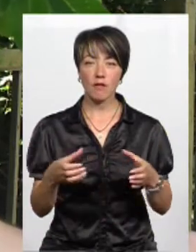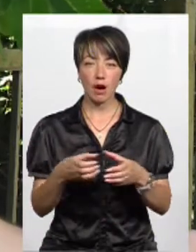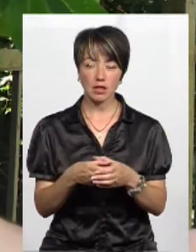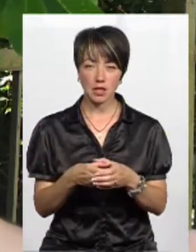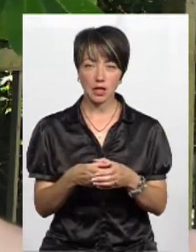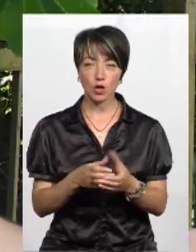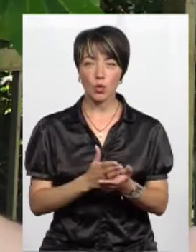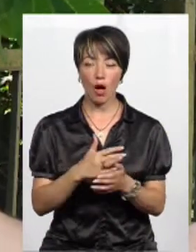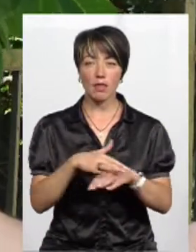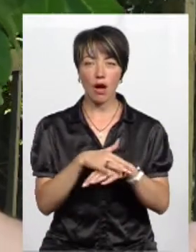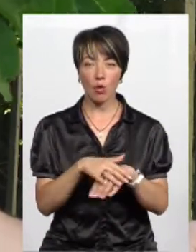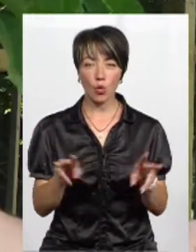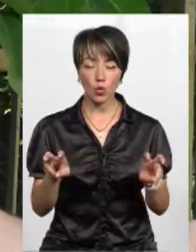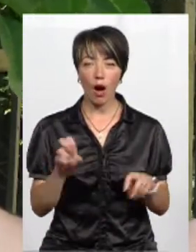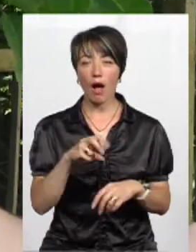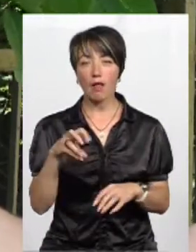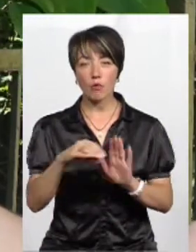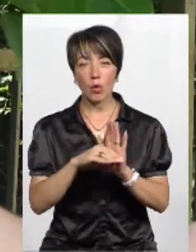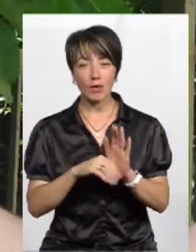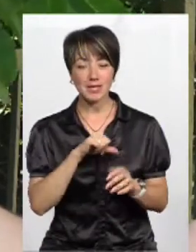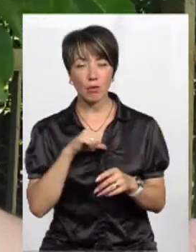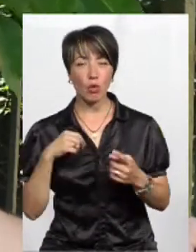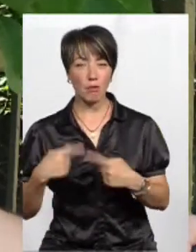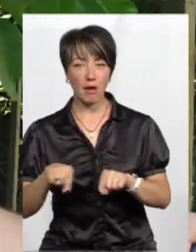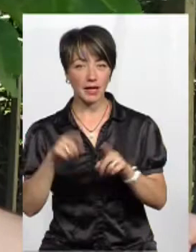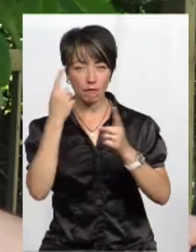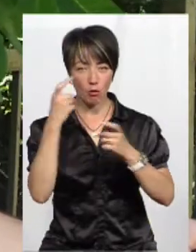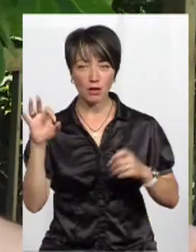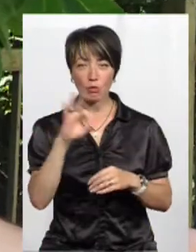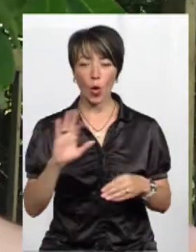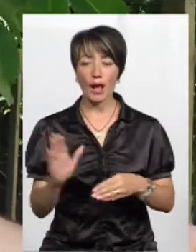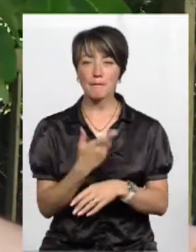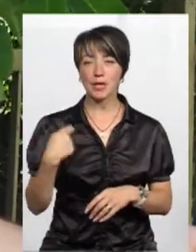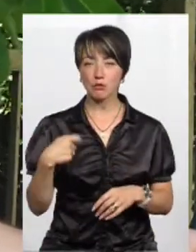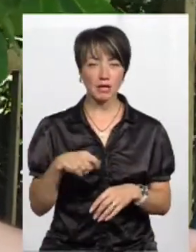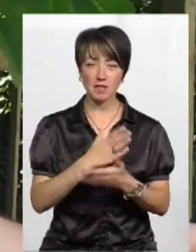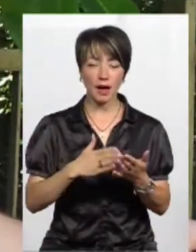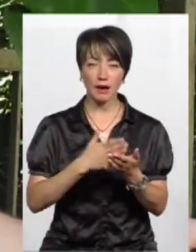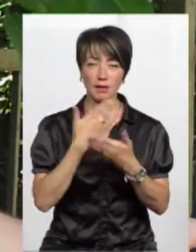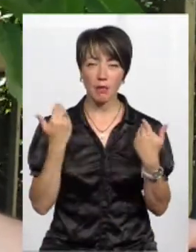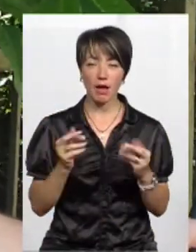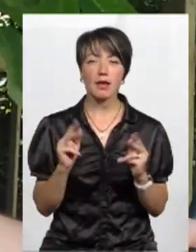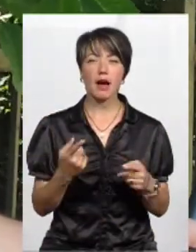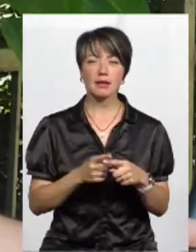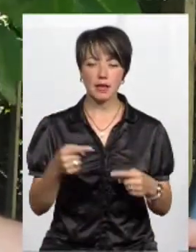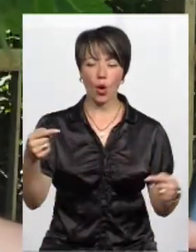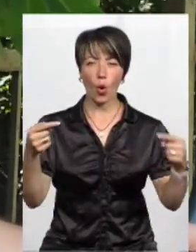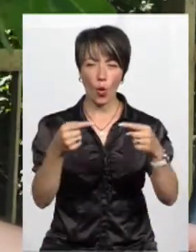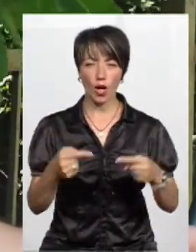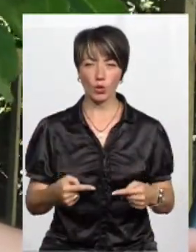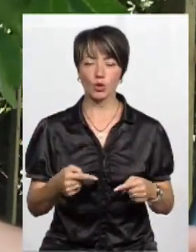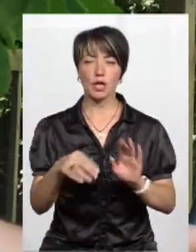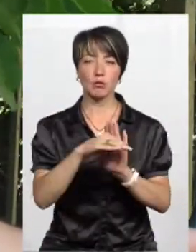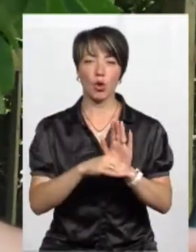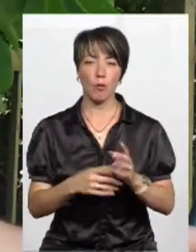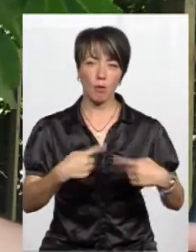фракції «Слуга народу». Але у програмі самої партії інформації про імпічмент взагалі немає. Тобто, яким чином це корелюється з